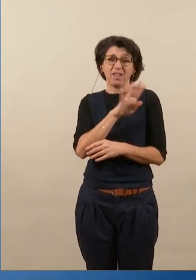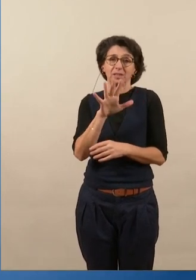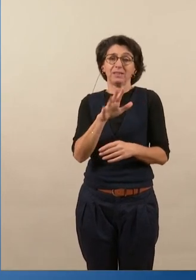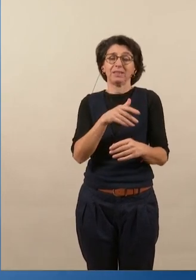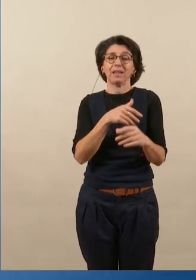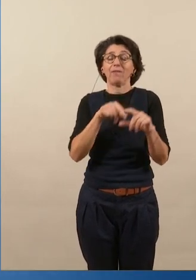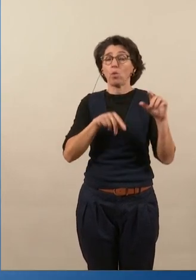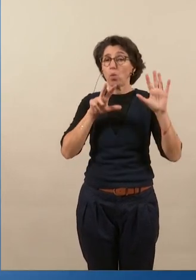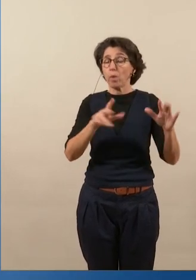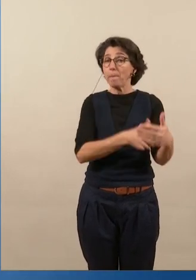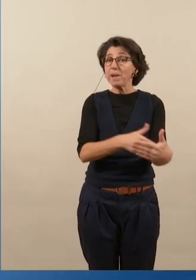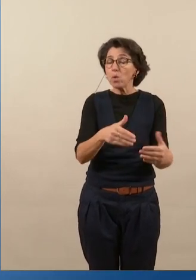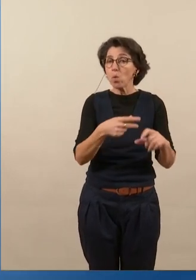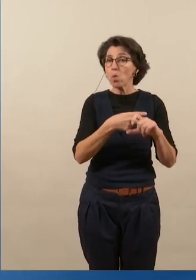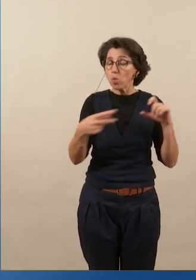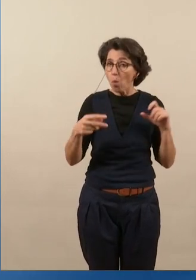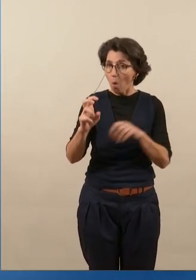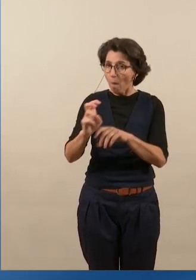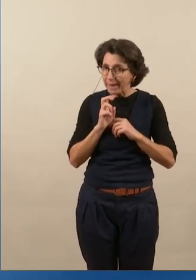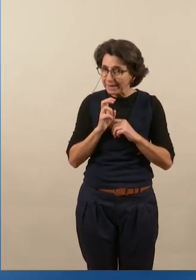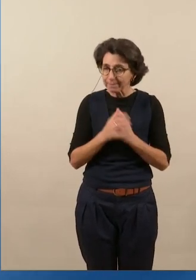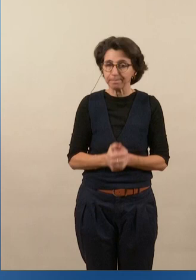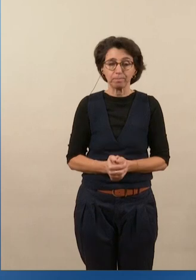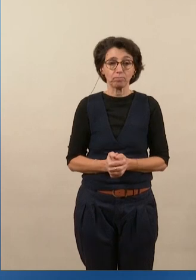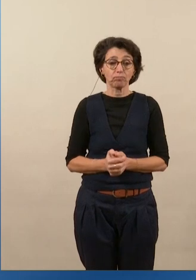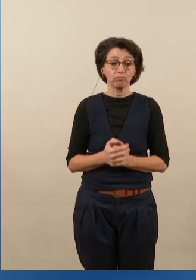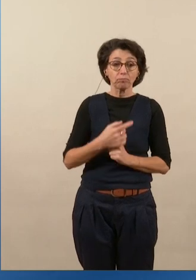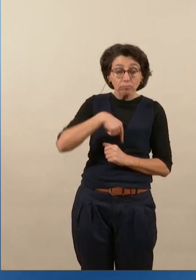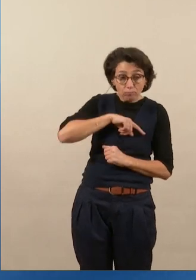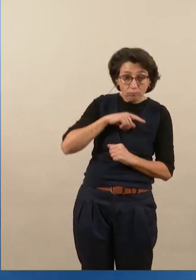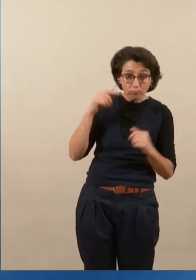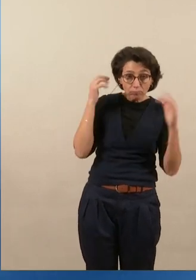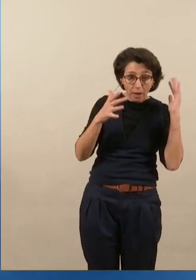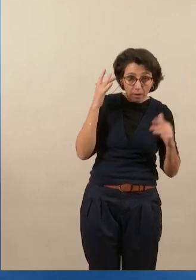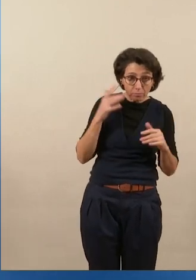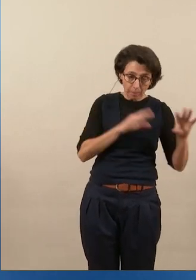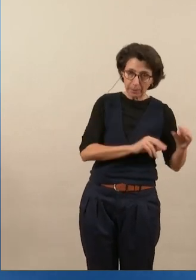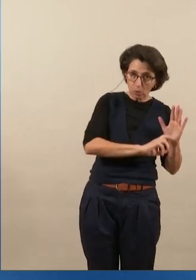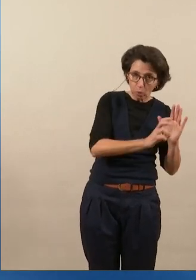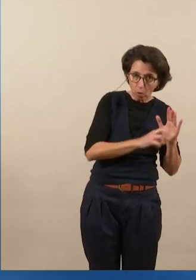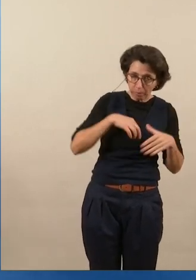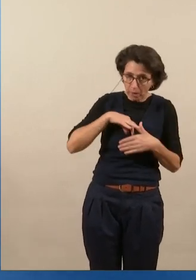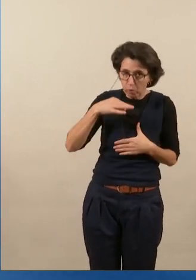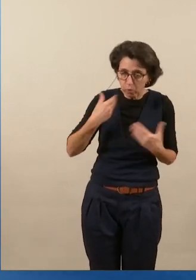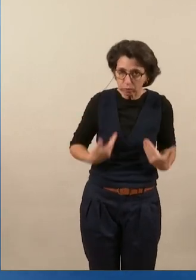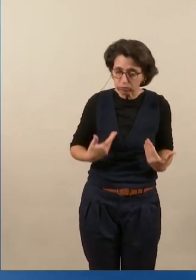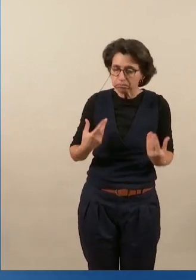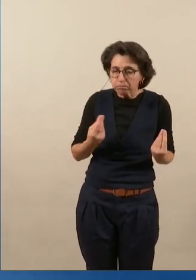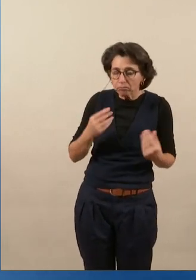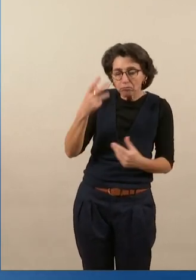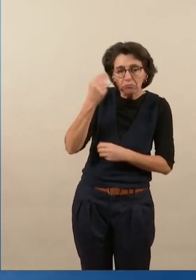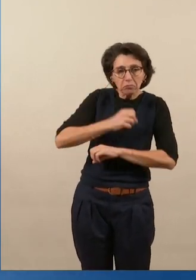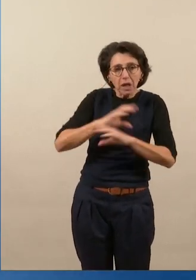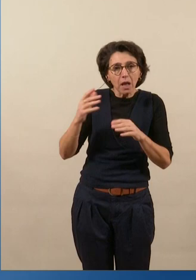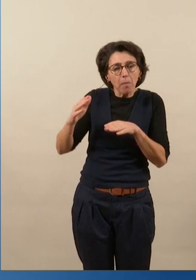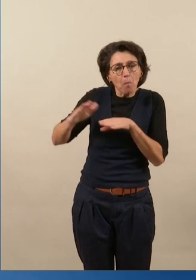d'euros inquiet car les Grenoblois et les élus que nous sommes aimeraient bien comprendre quelles sont les ses raisons qui nous ont